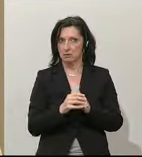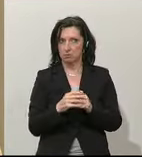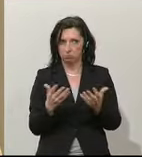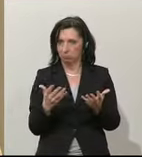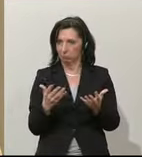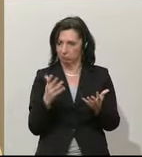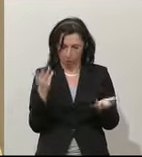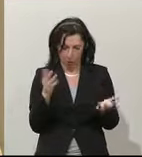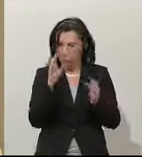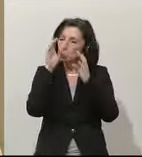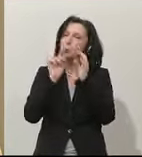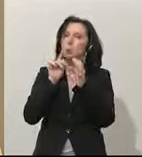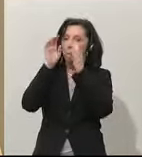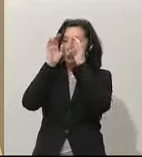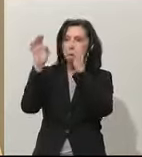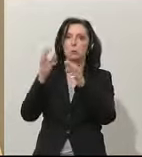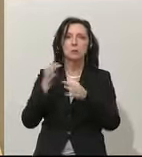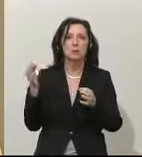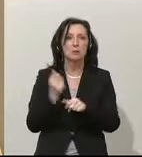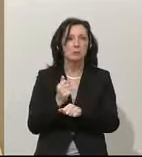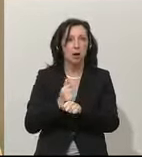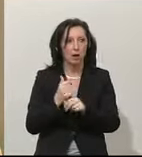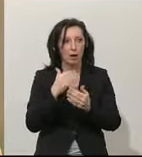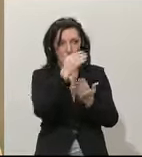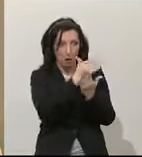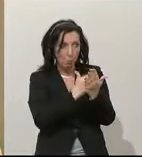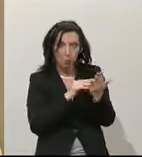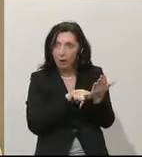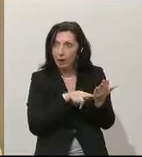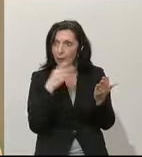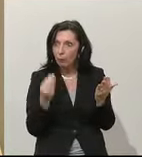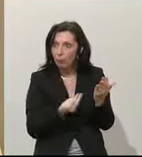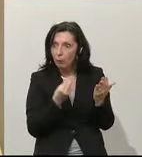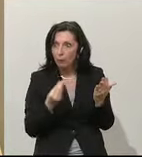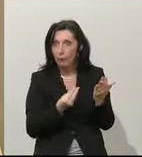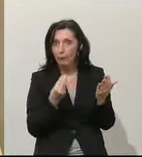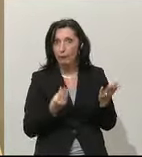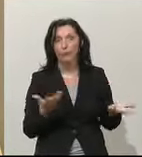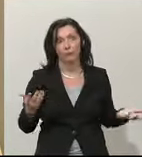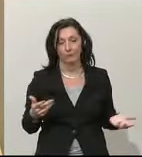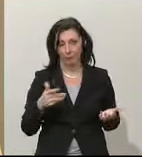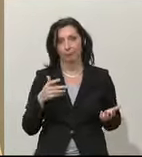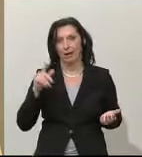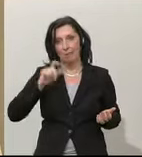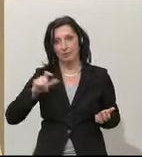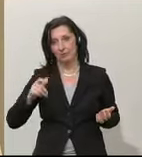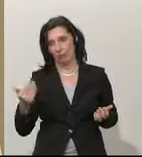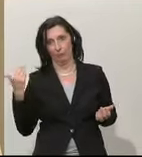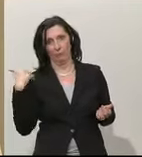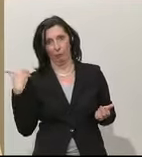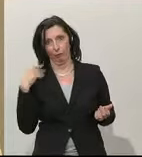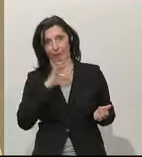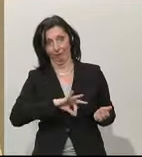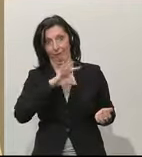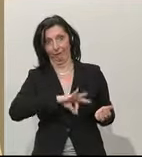tatenlos zugesehen. Das Programm sorgt dafür, dass die Profiteure von gestern auch die Profiteure von